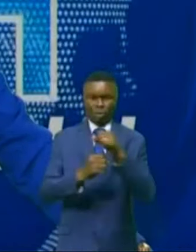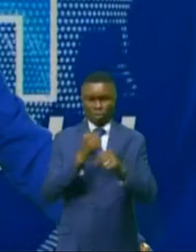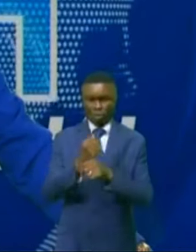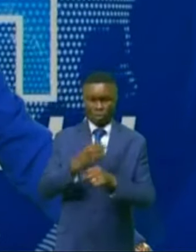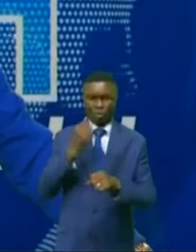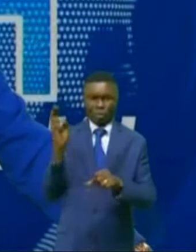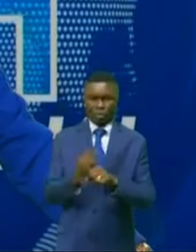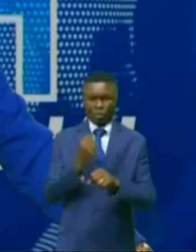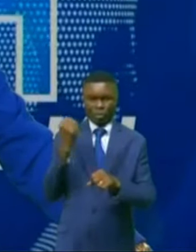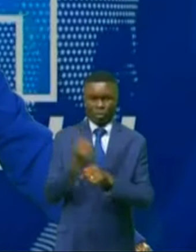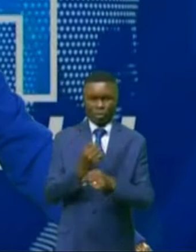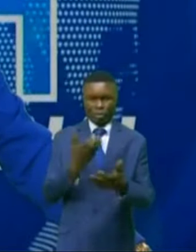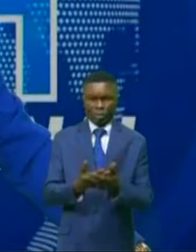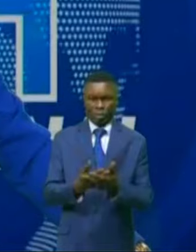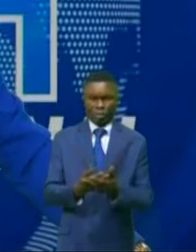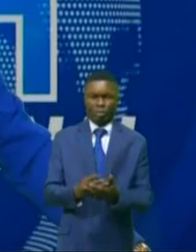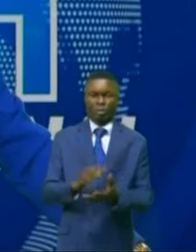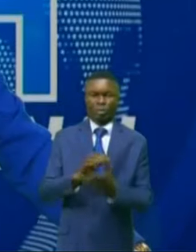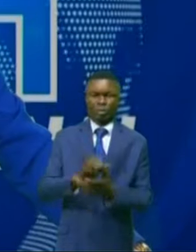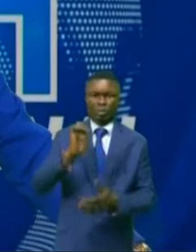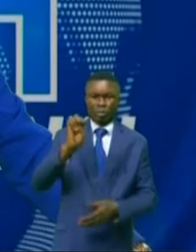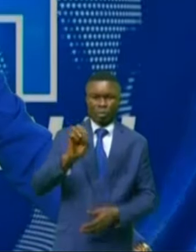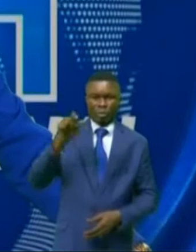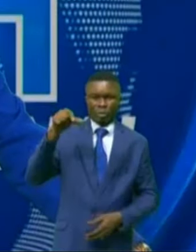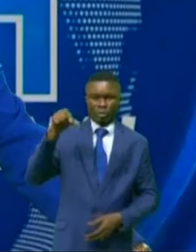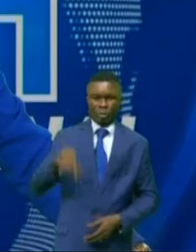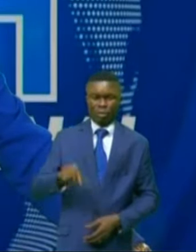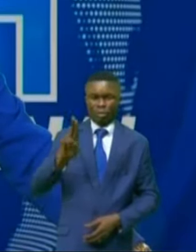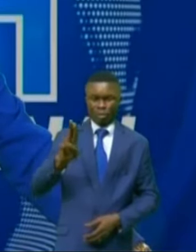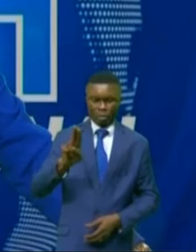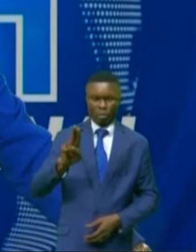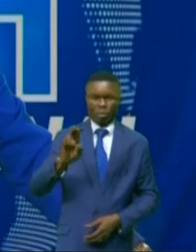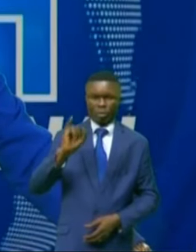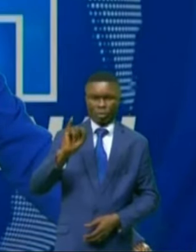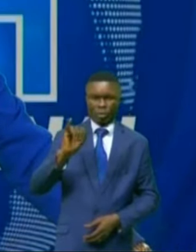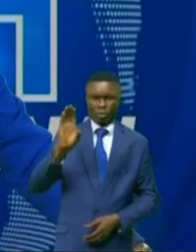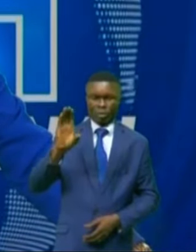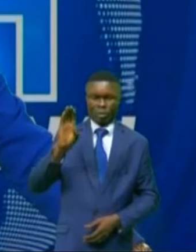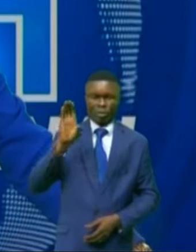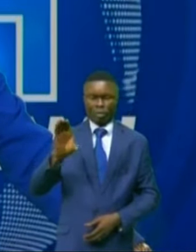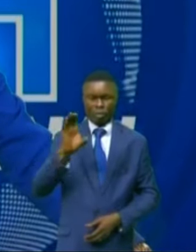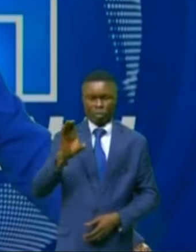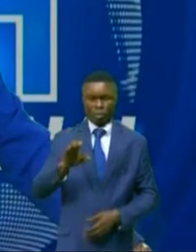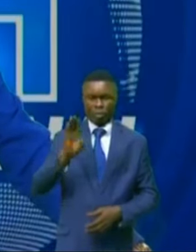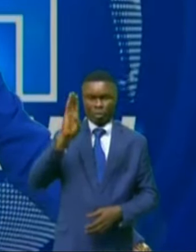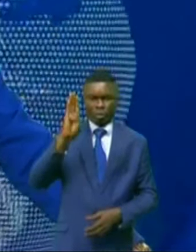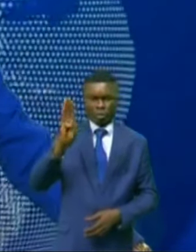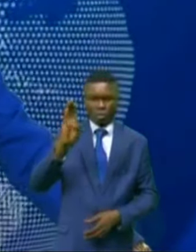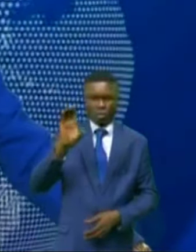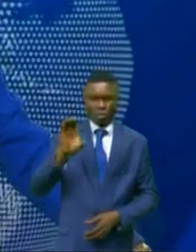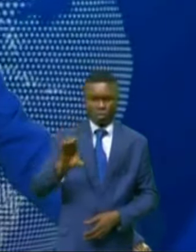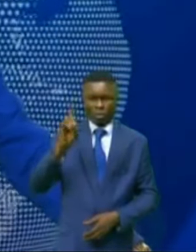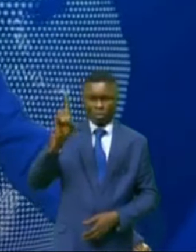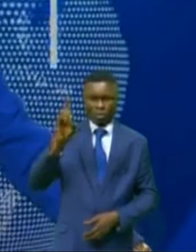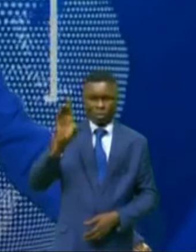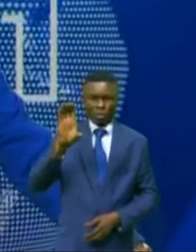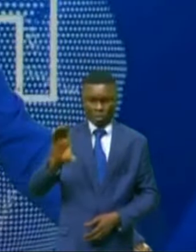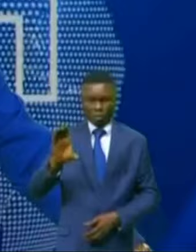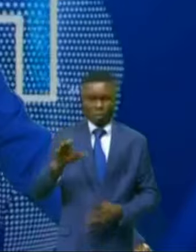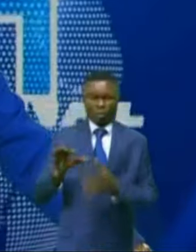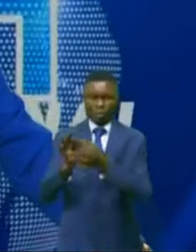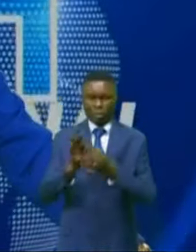œuvre. C'est Equity Bank BCDC FCD Africa en collaboration avec